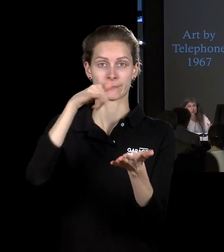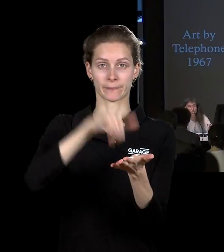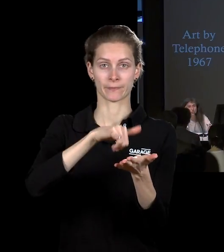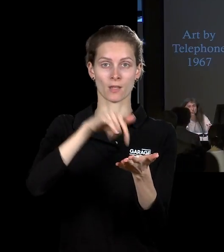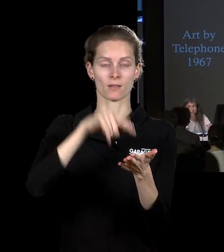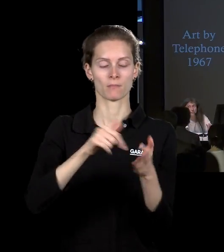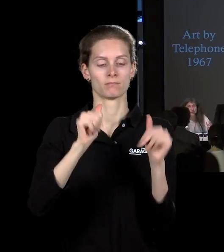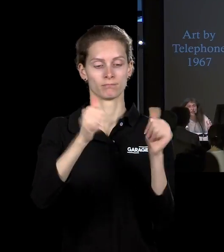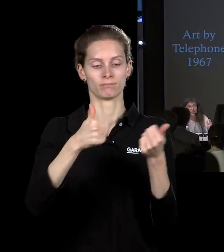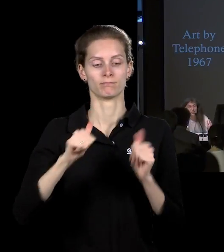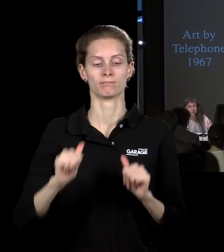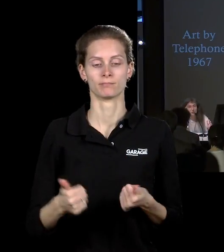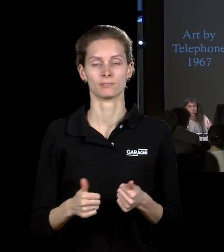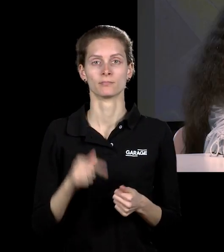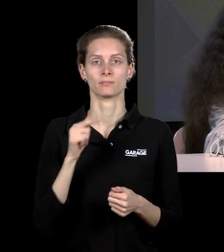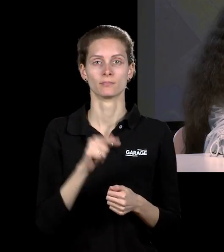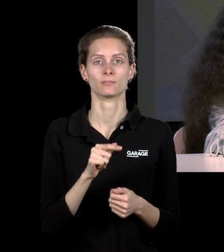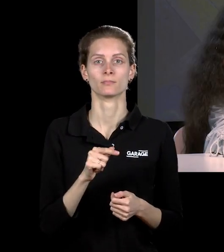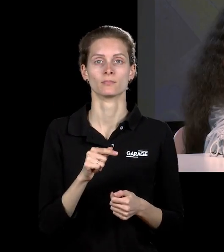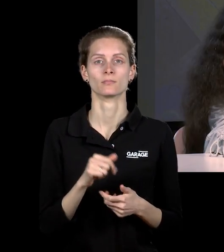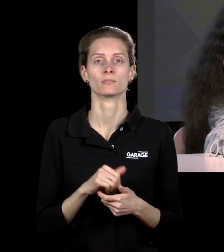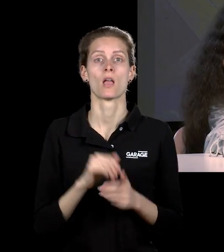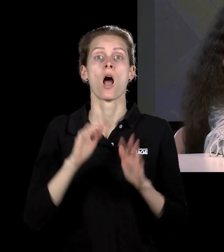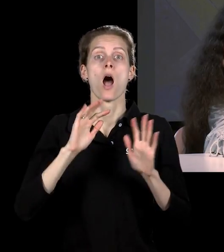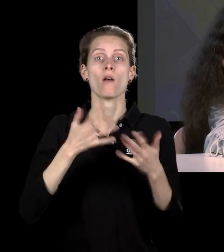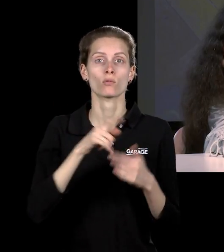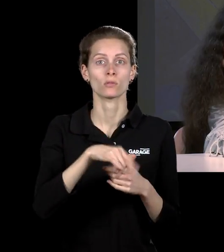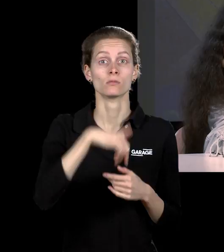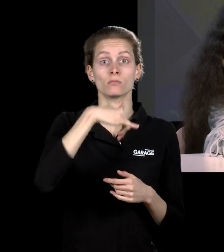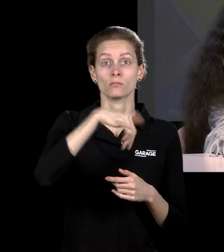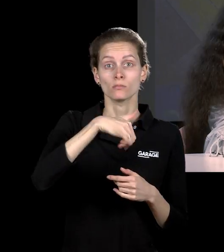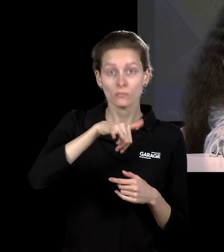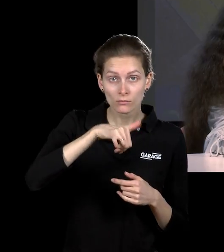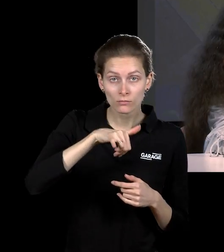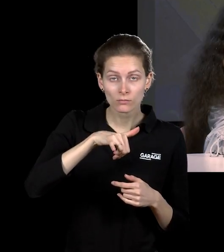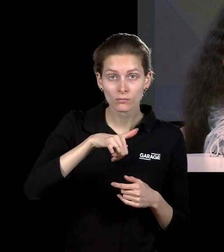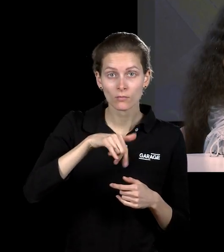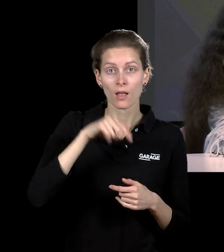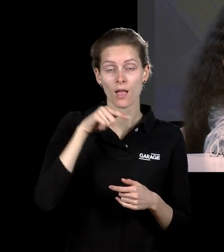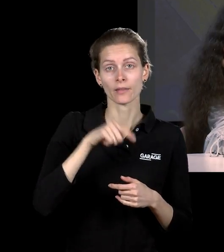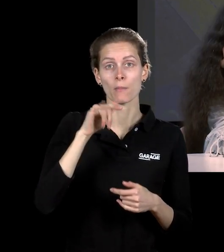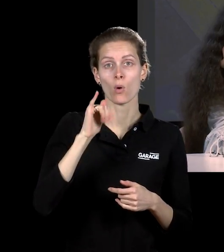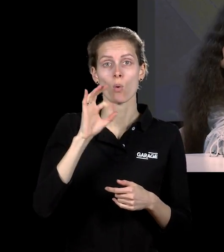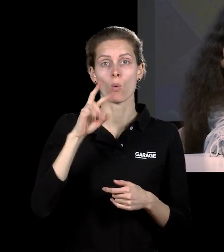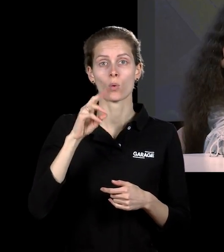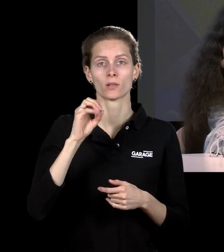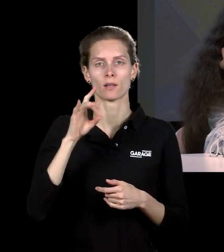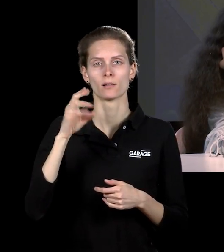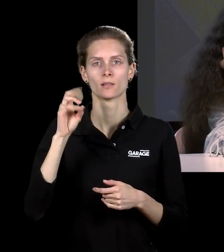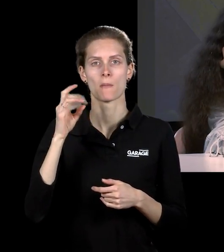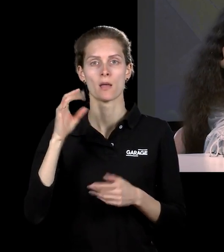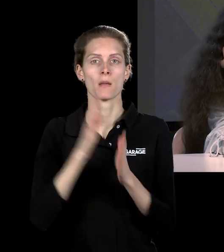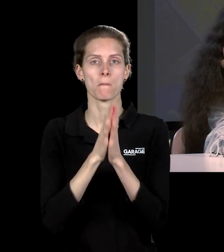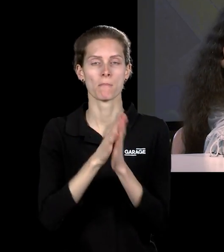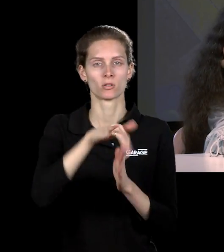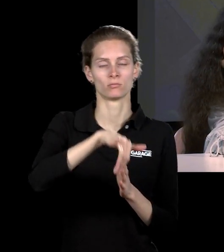с табличкой, что в какой-то момент, если телефон зазвонит, знаете, что там, что звонит Олтор де Мария, пожалуйста, снимите трубку.